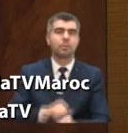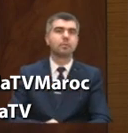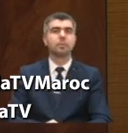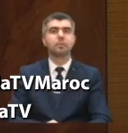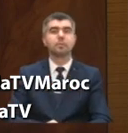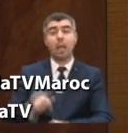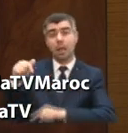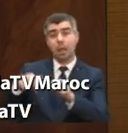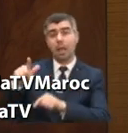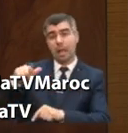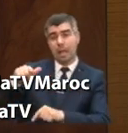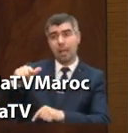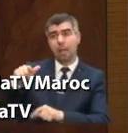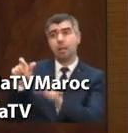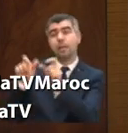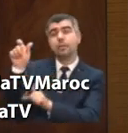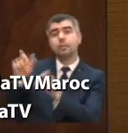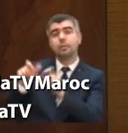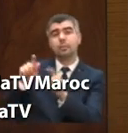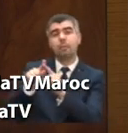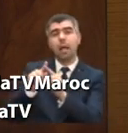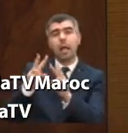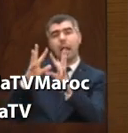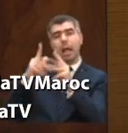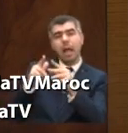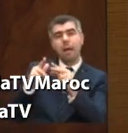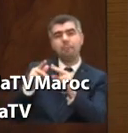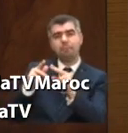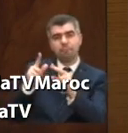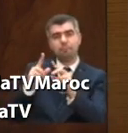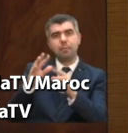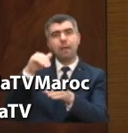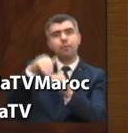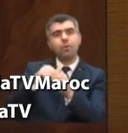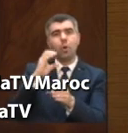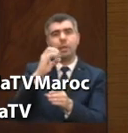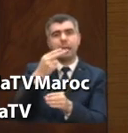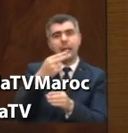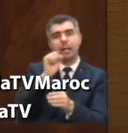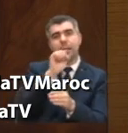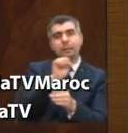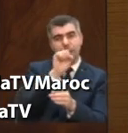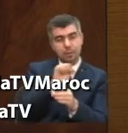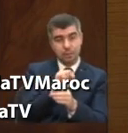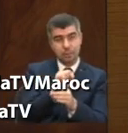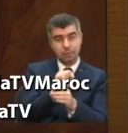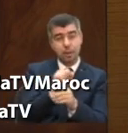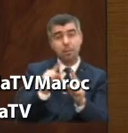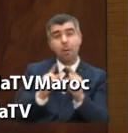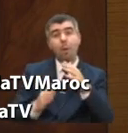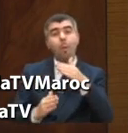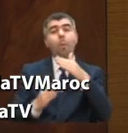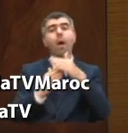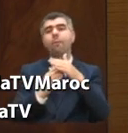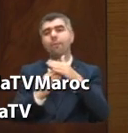هناك أشخاص اللي عندهم رقم ديال تسجيل الصندوق الوطني للضمان الاجتماعي، ولكن انقطعت الصلة بينهم وبين الصندوق الوطني